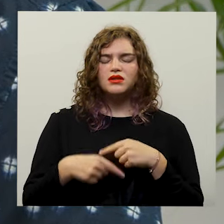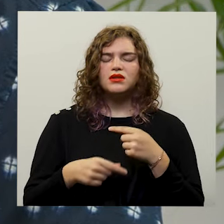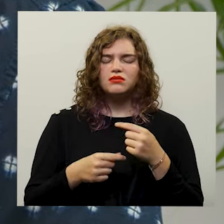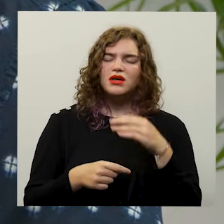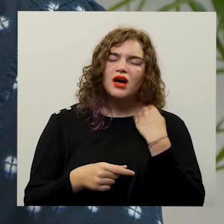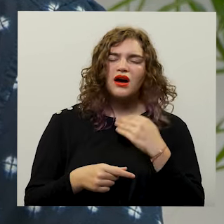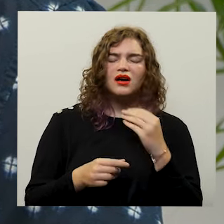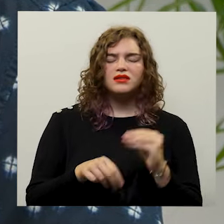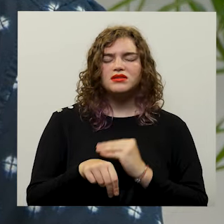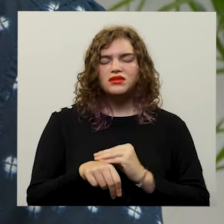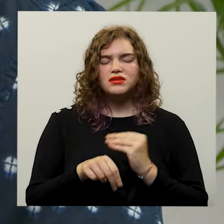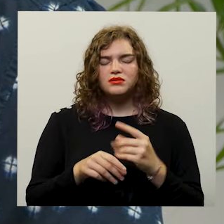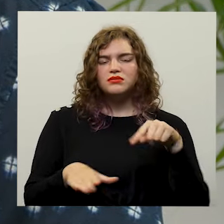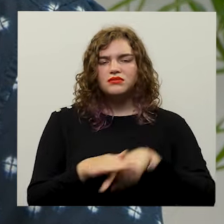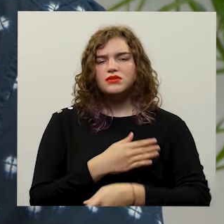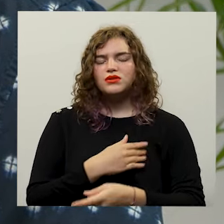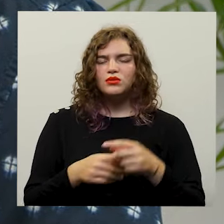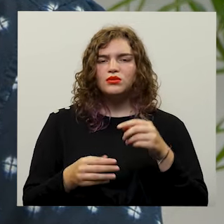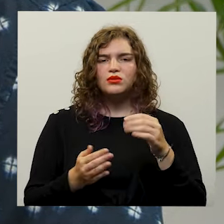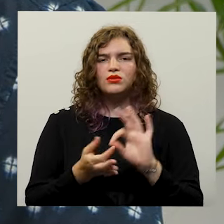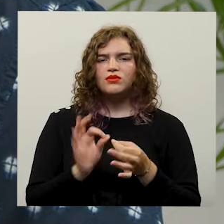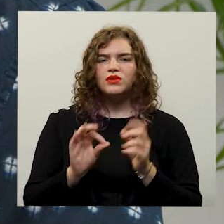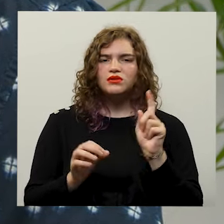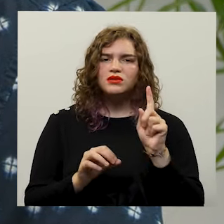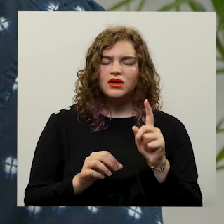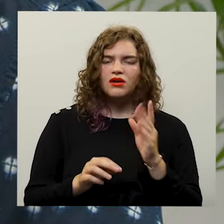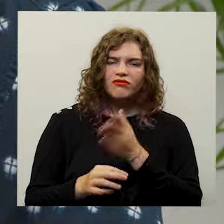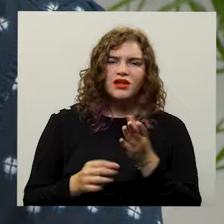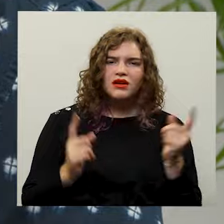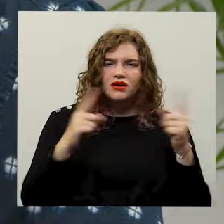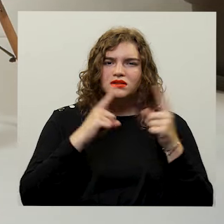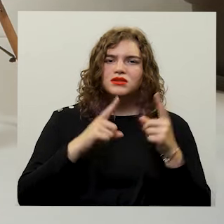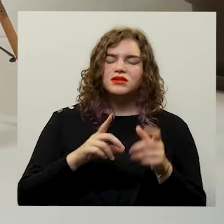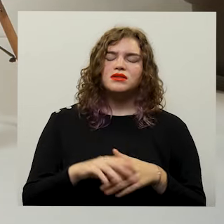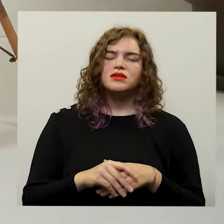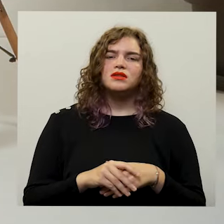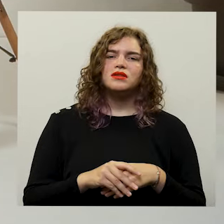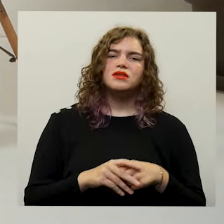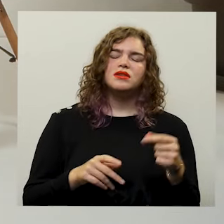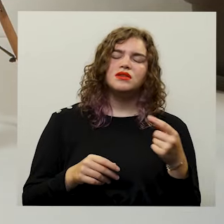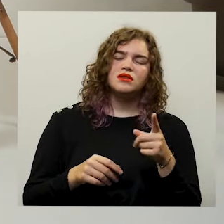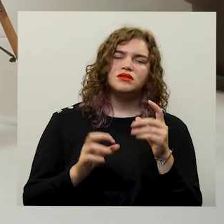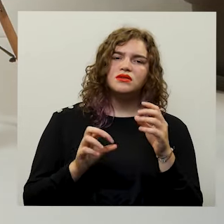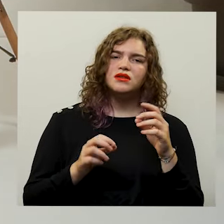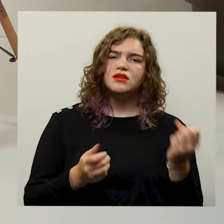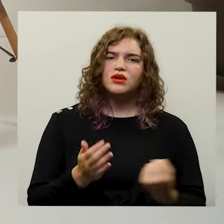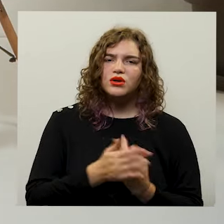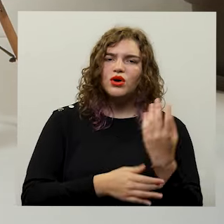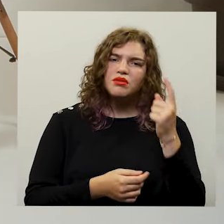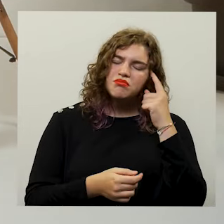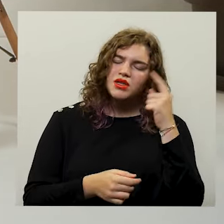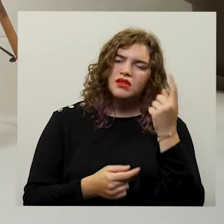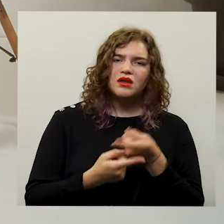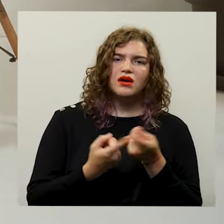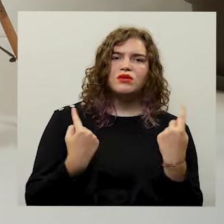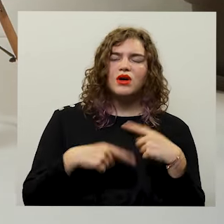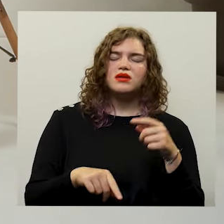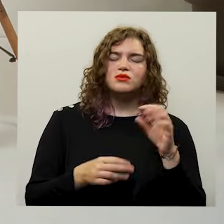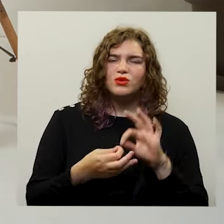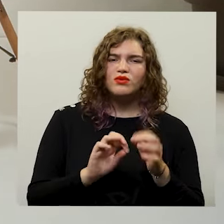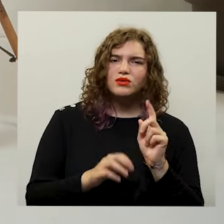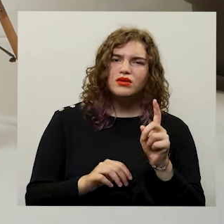să pătrunde cuvântul Tău. În fiecare zi, Doamne, să înnoim mintea noastră, Doamne, cu cuvântul Tău, Doamne, și